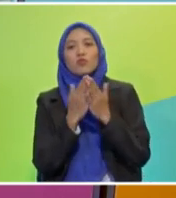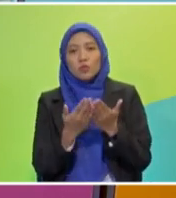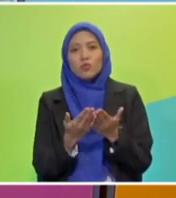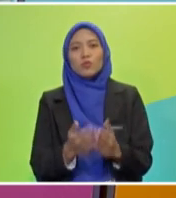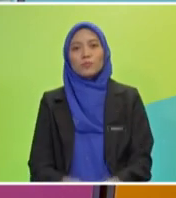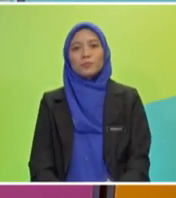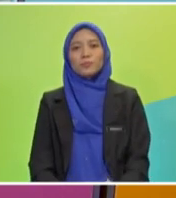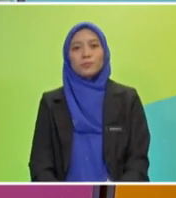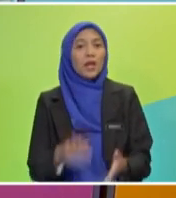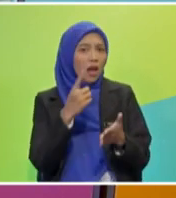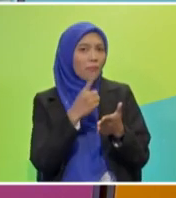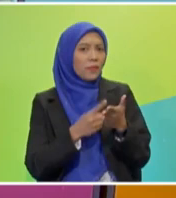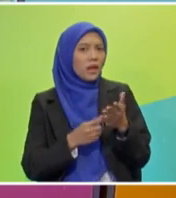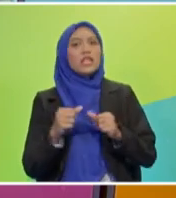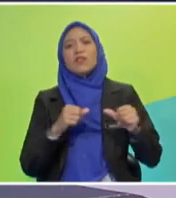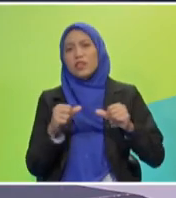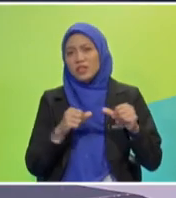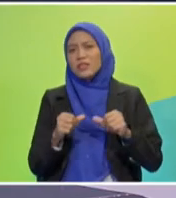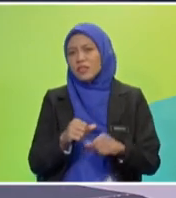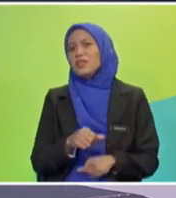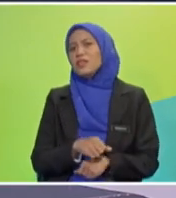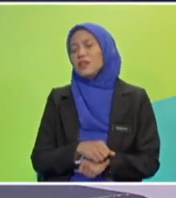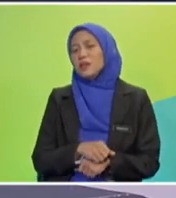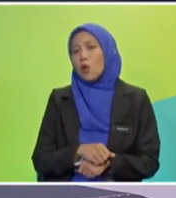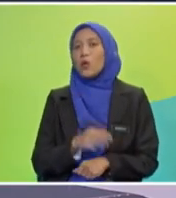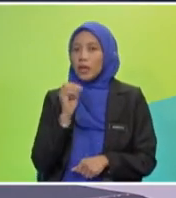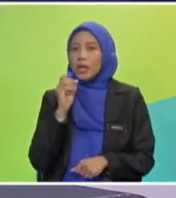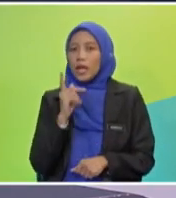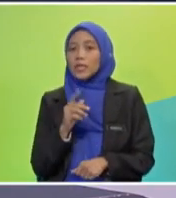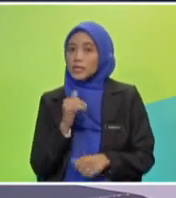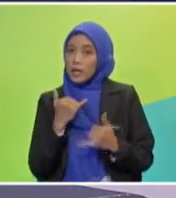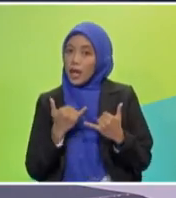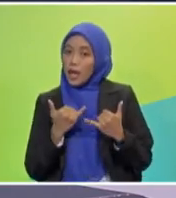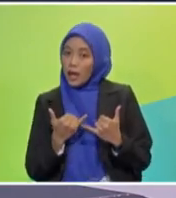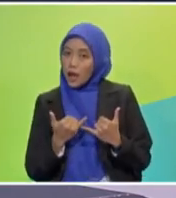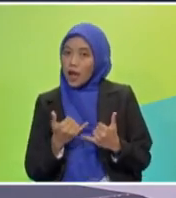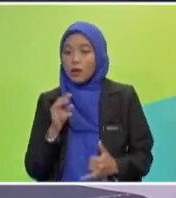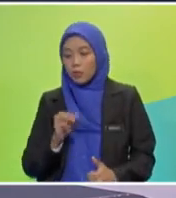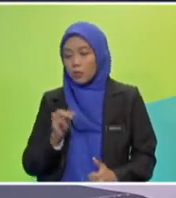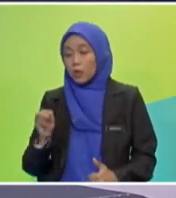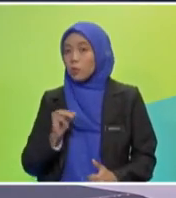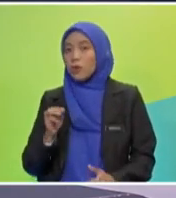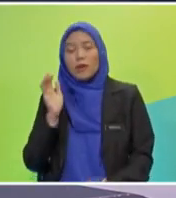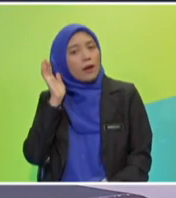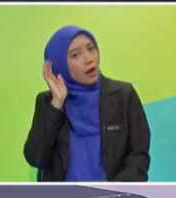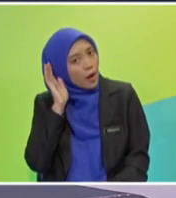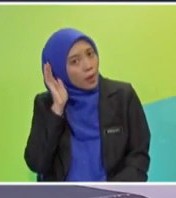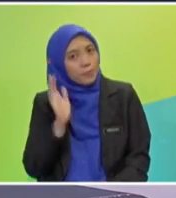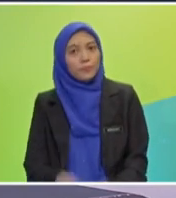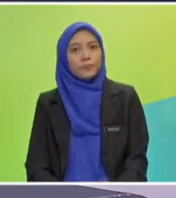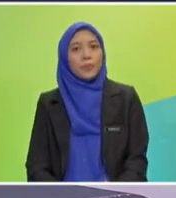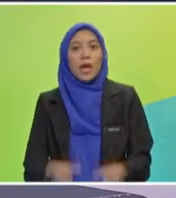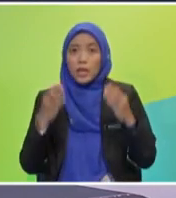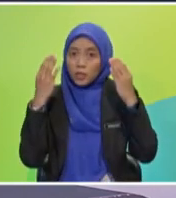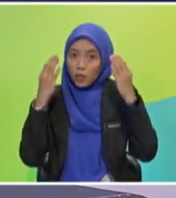aktivitinya, Amira? Baiklah, murid-murid. Cuba dengar arahan cikgu ini dengan teliti. Cikgu